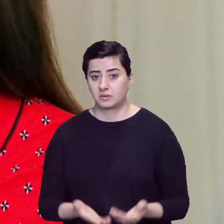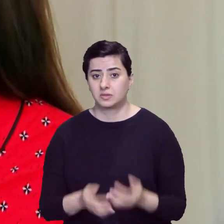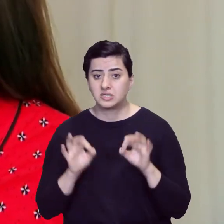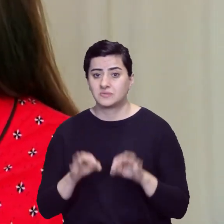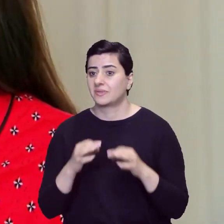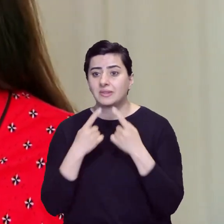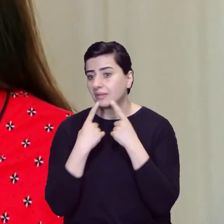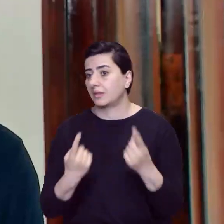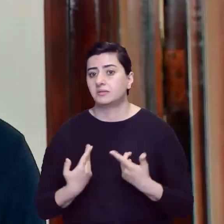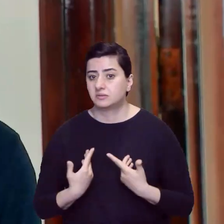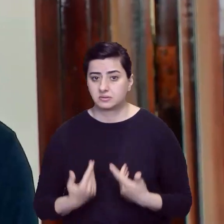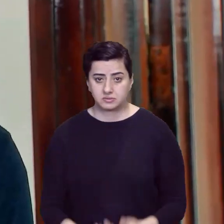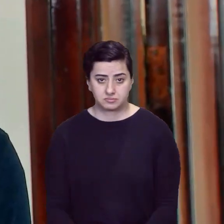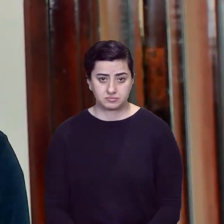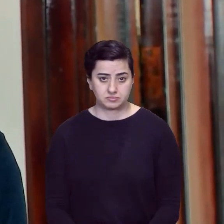Ne diyeceğiz evdekilere?